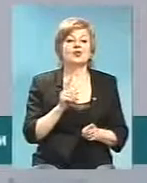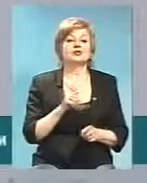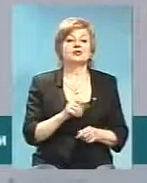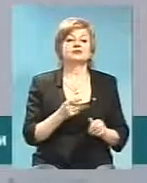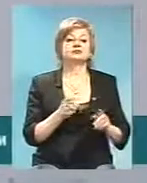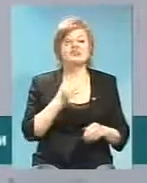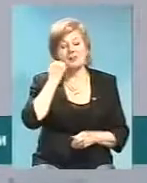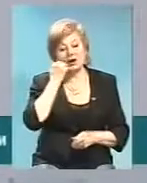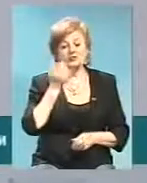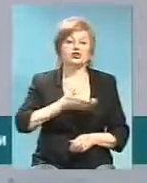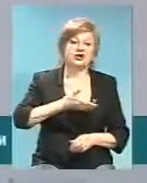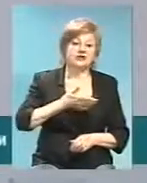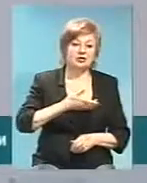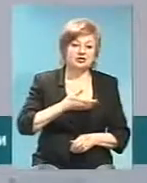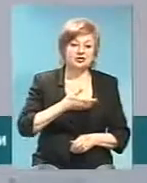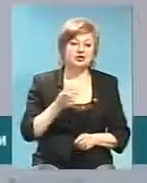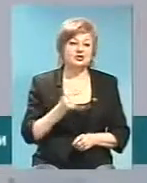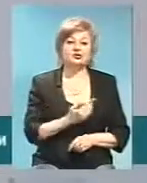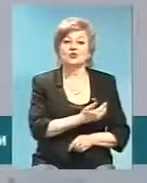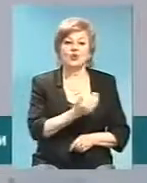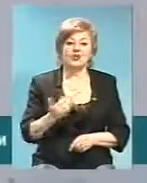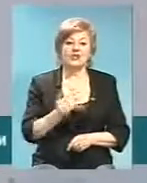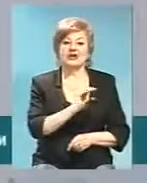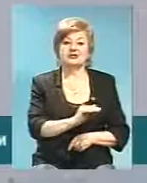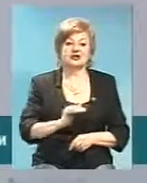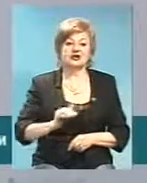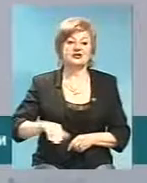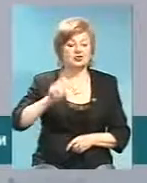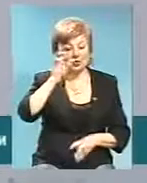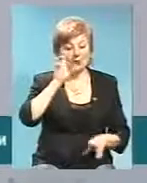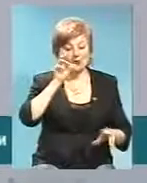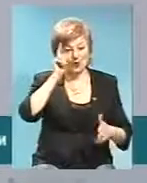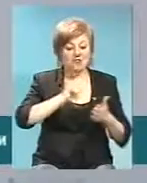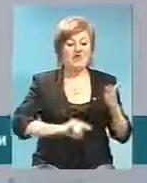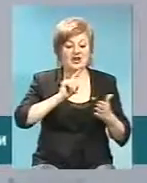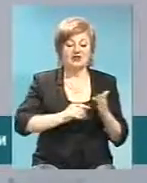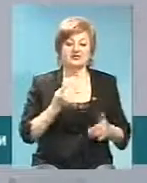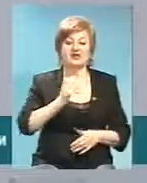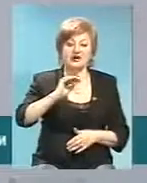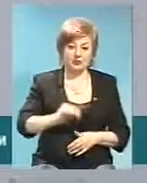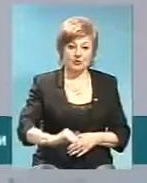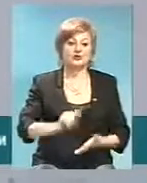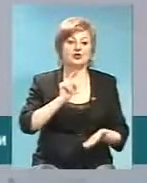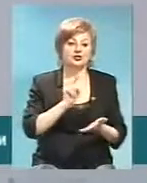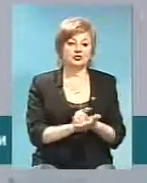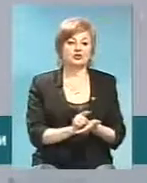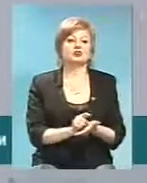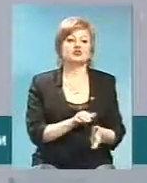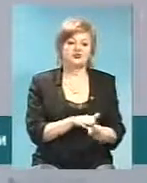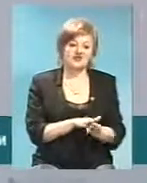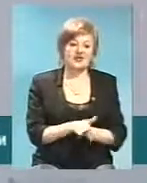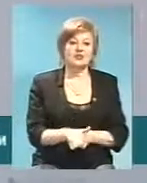замідюють, і бабусям, і дідусям, щоб ваші всі сподівання, які ви вкладаєте в дитину, вони обов'язково